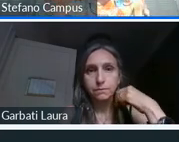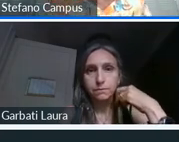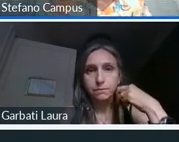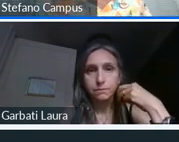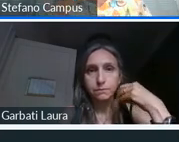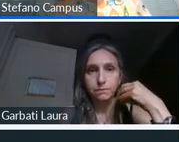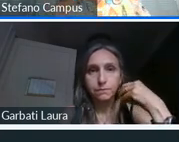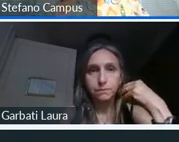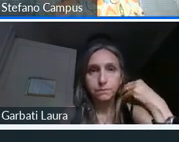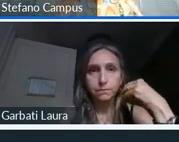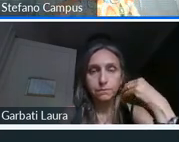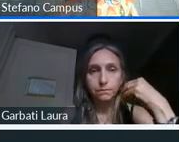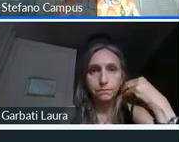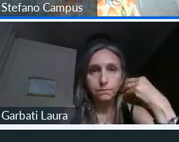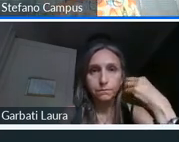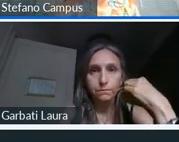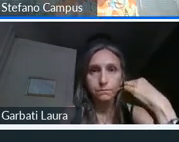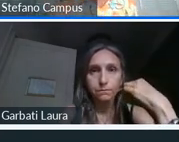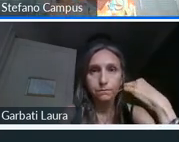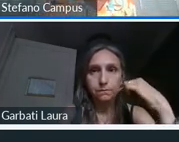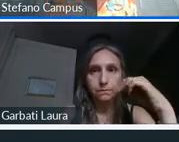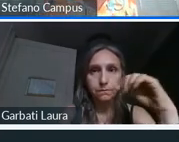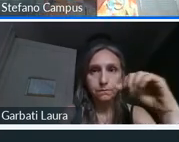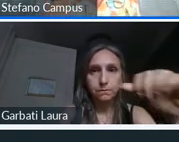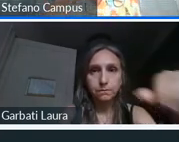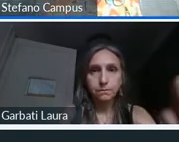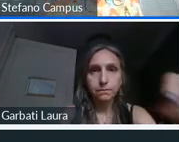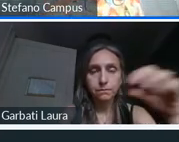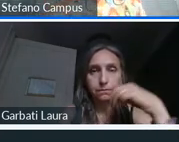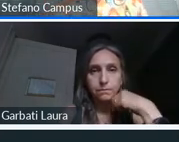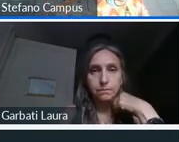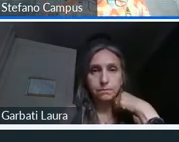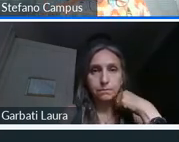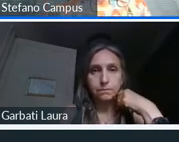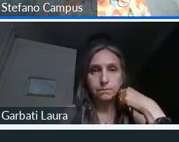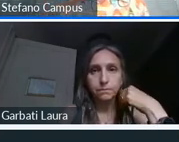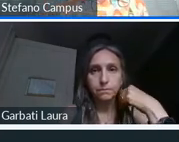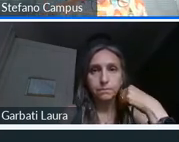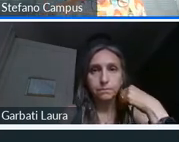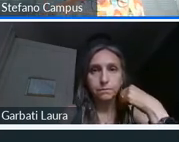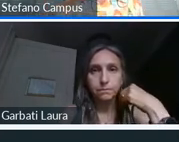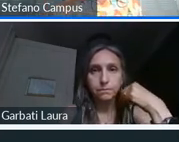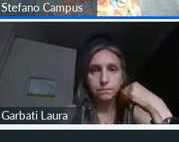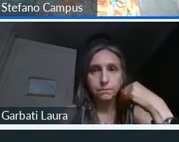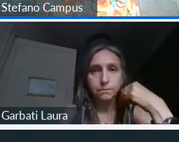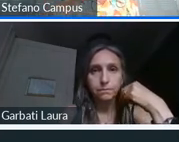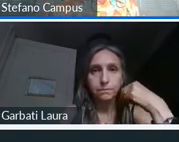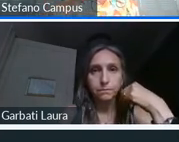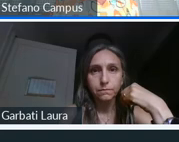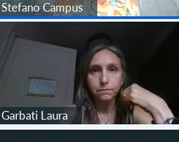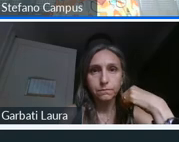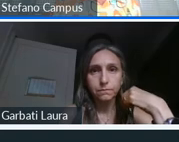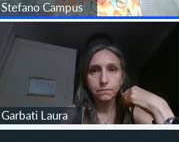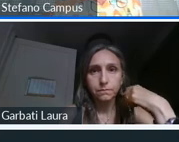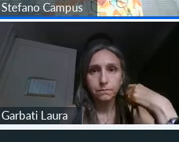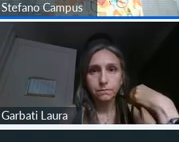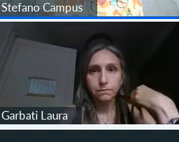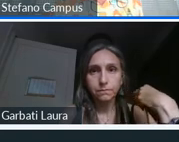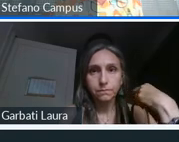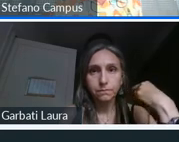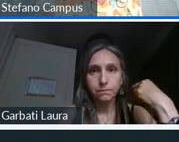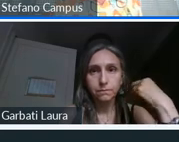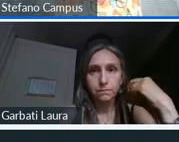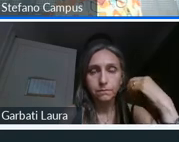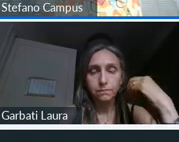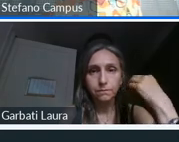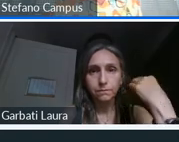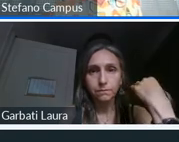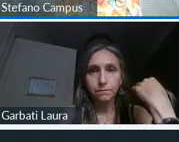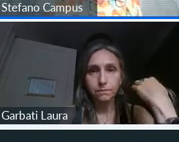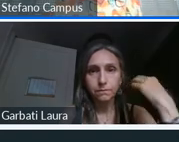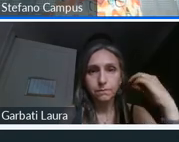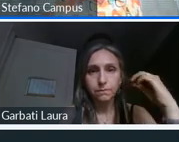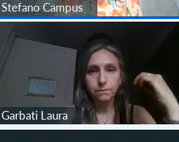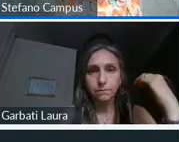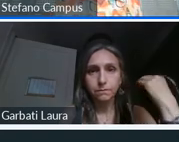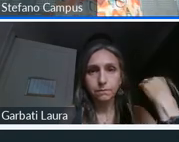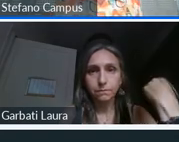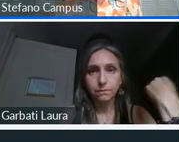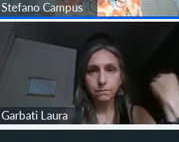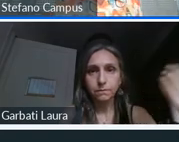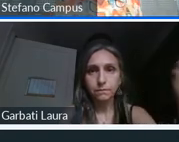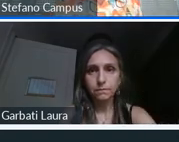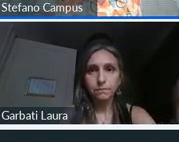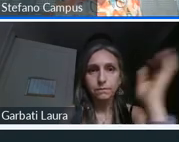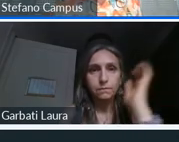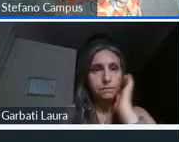come voi ben sapete, spatial is special, e quindi viene esplicitamente detto che tutto quello che